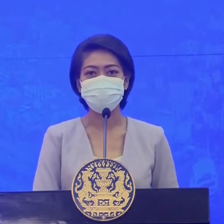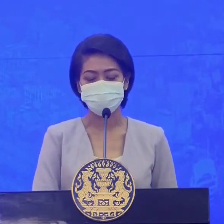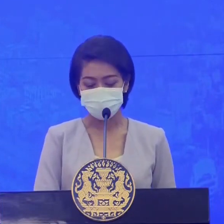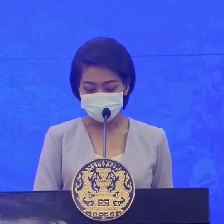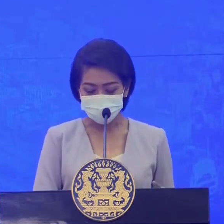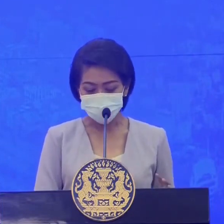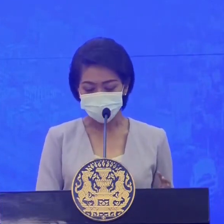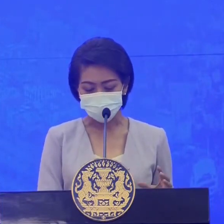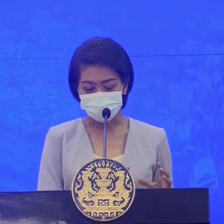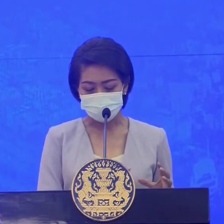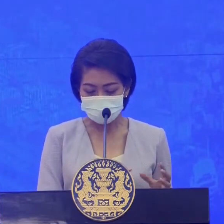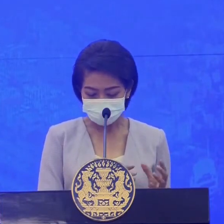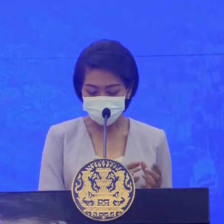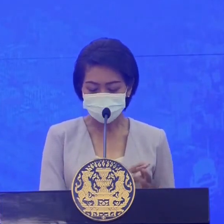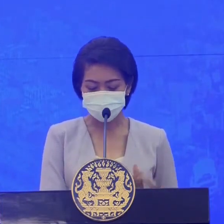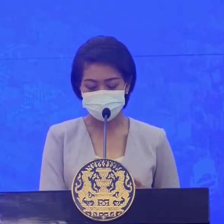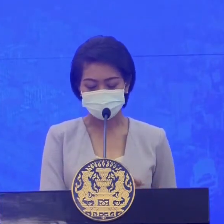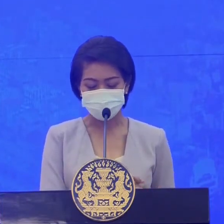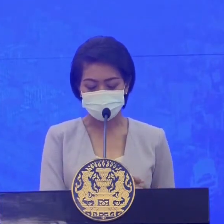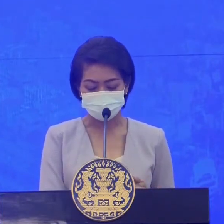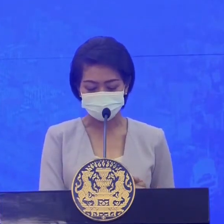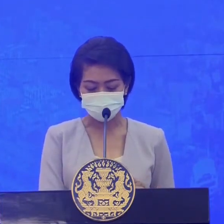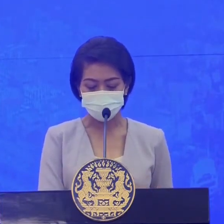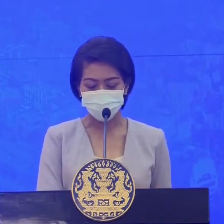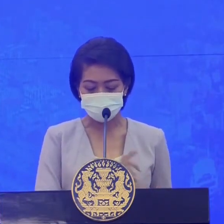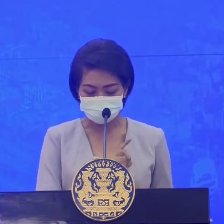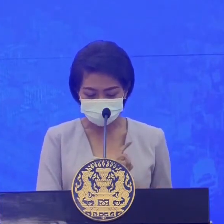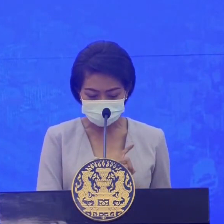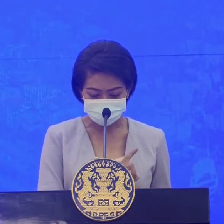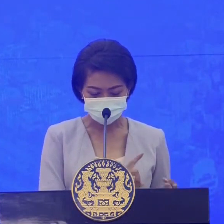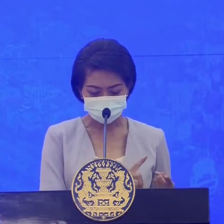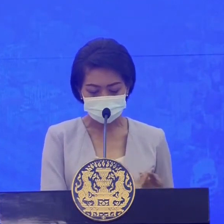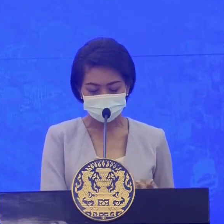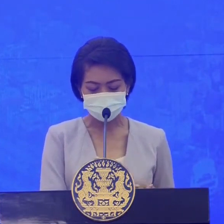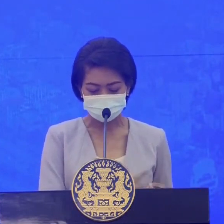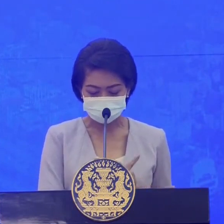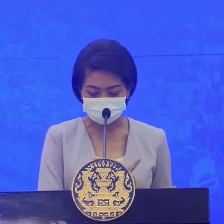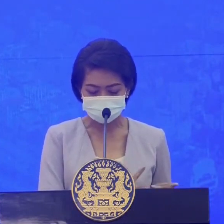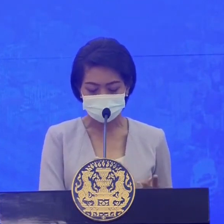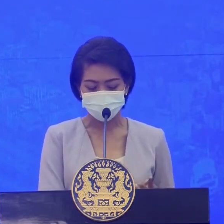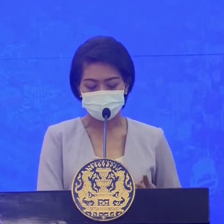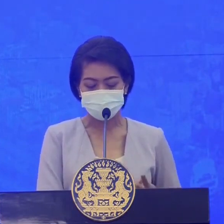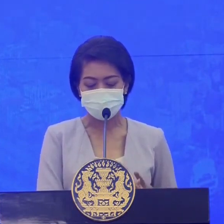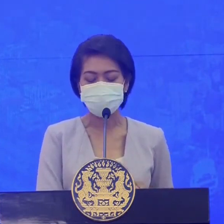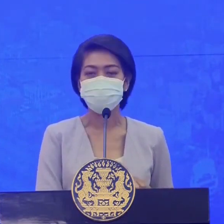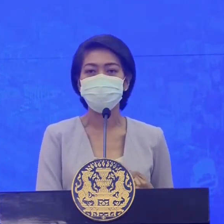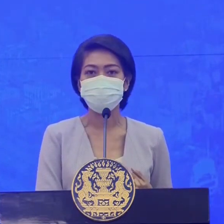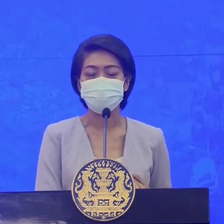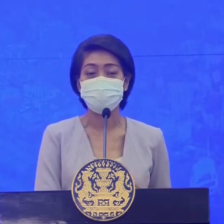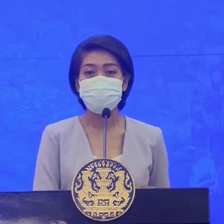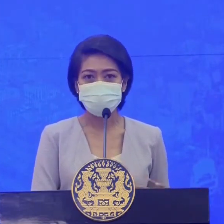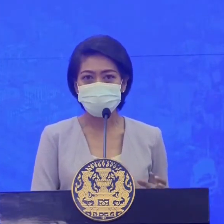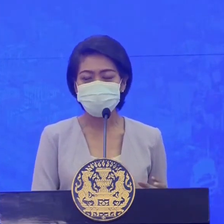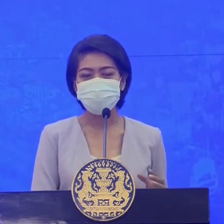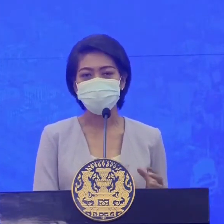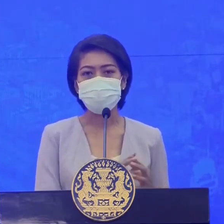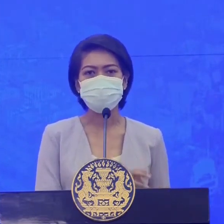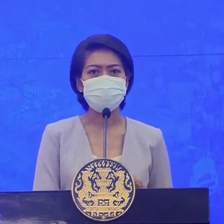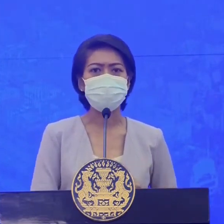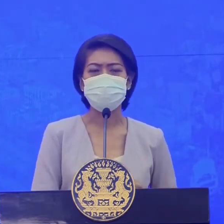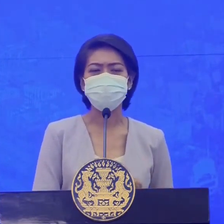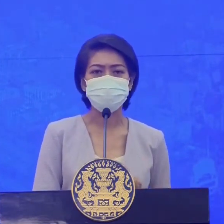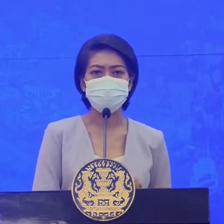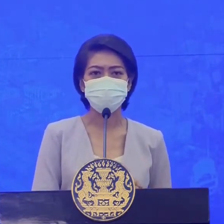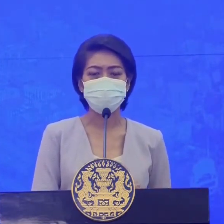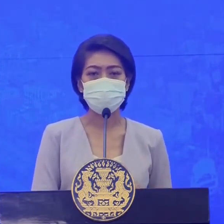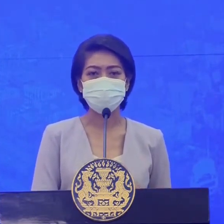การฉีดวัคซีนบางคนบอกว่าเอ๊ะเห็นความเสี่ยงที่จะเกิดภาวะลิ่มเลือดอุดตันเกล็ดเลือดต่ำหลังการฉีดวัคซีนและที่สำคัญ